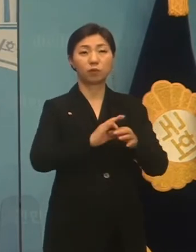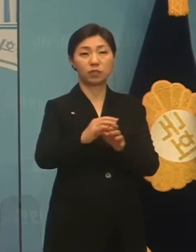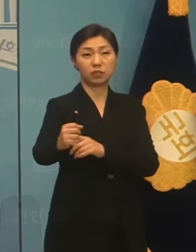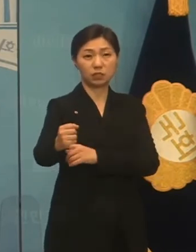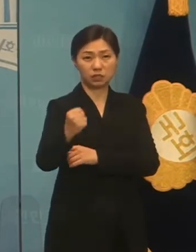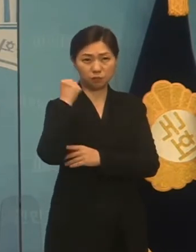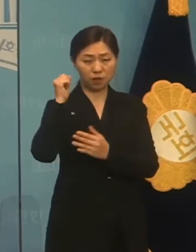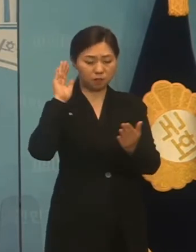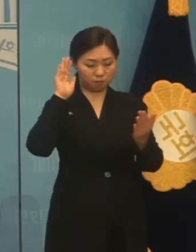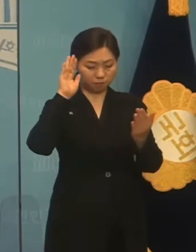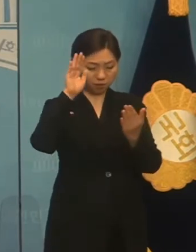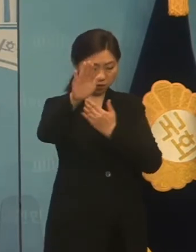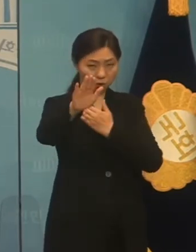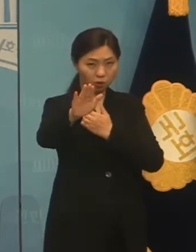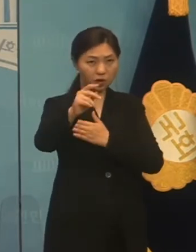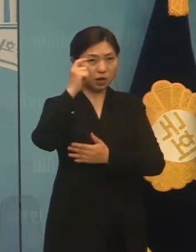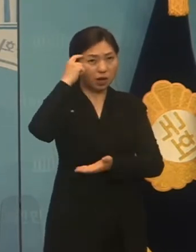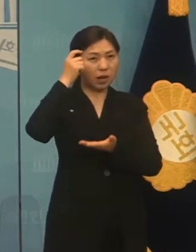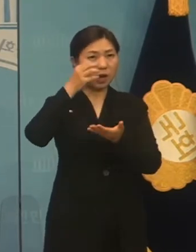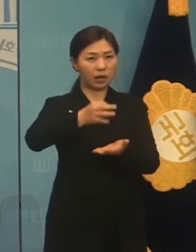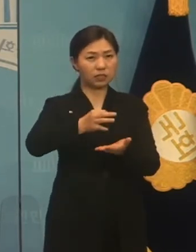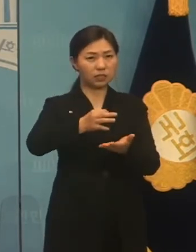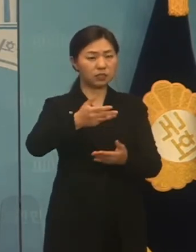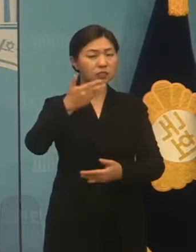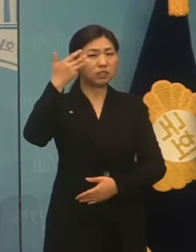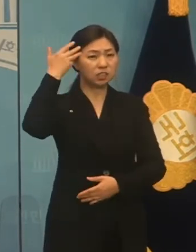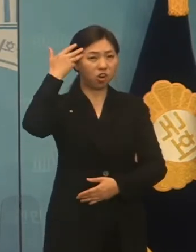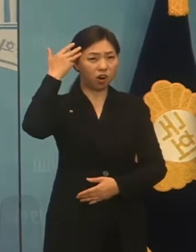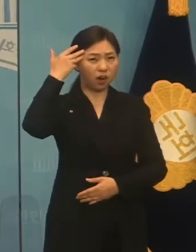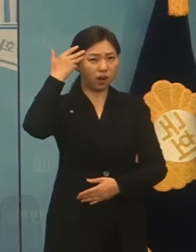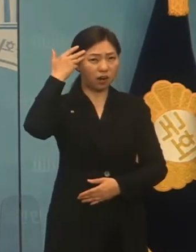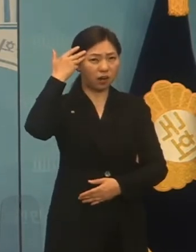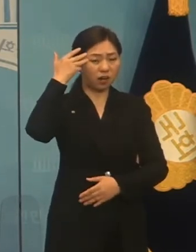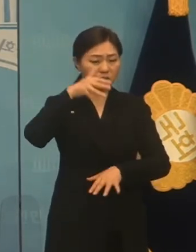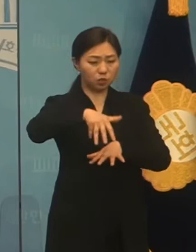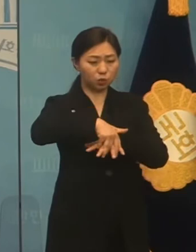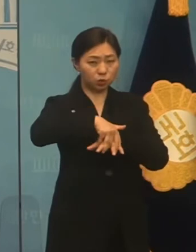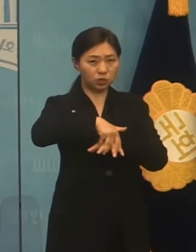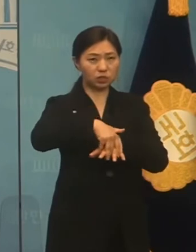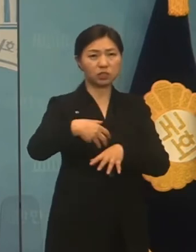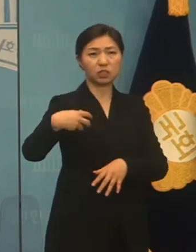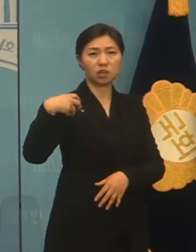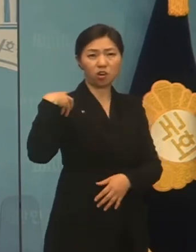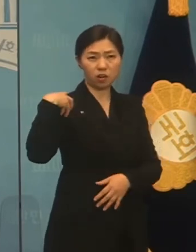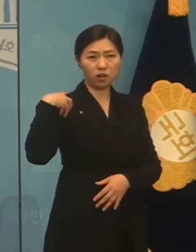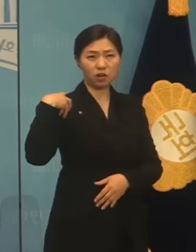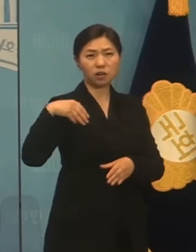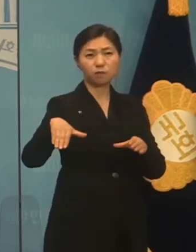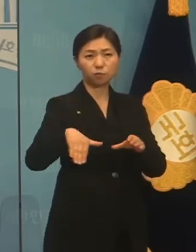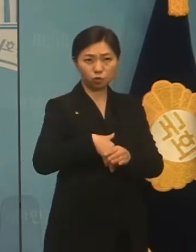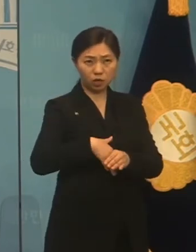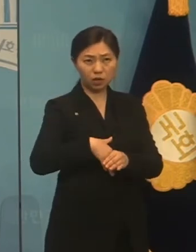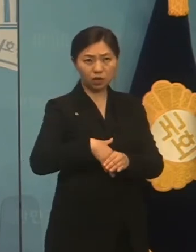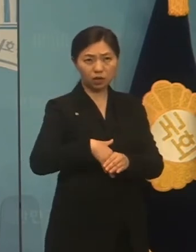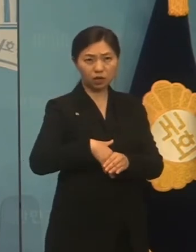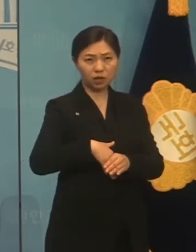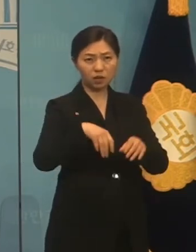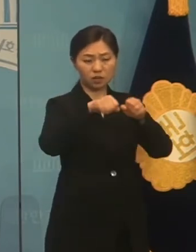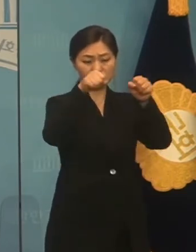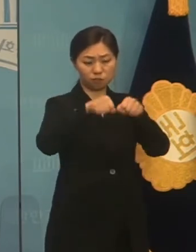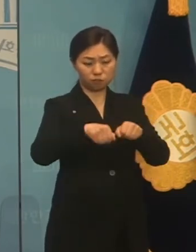국민의힘의 비전과 가치, 철학, 조직, 역할, 문화, 프로세스